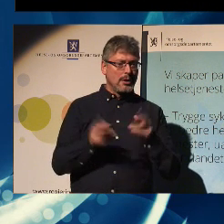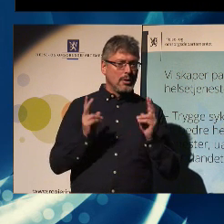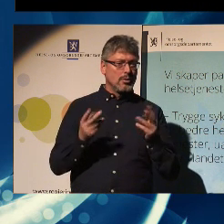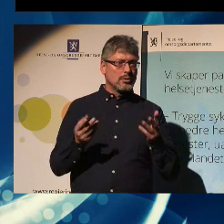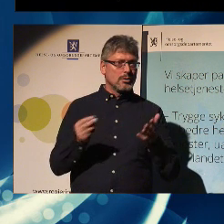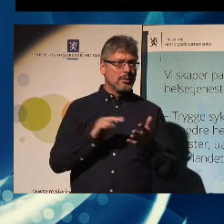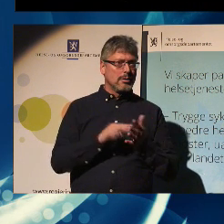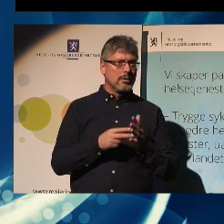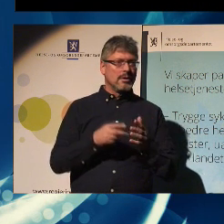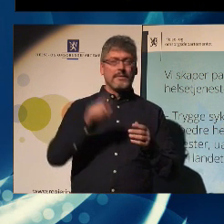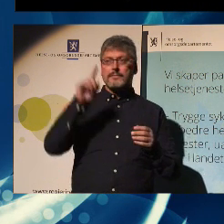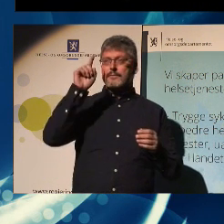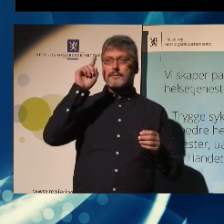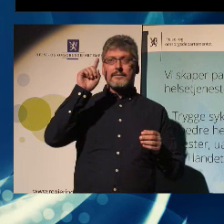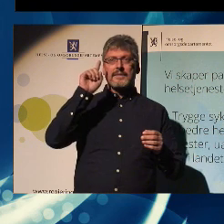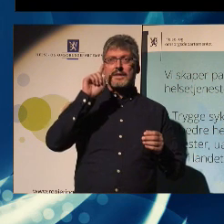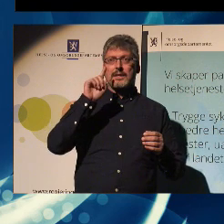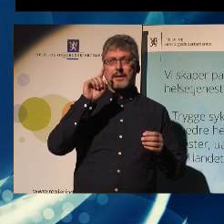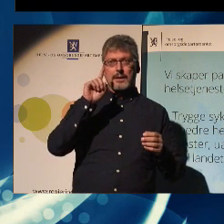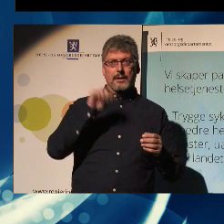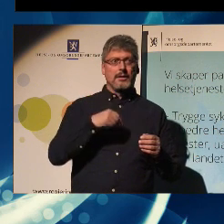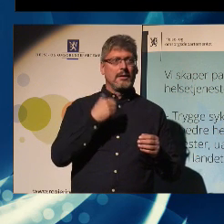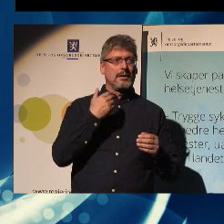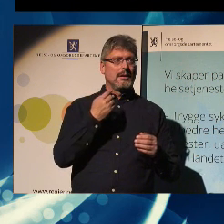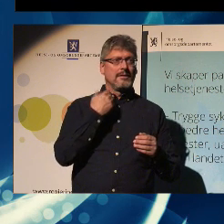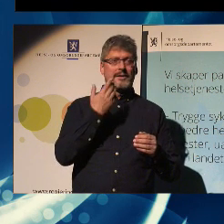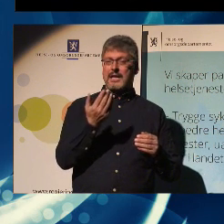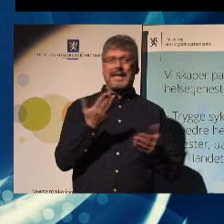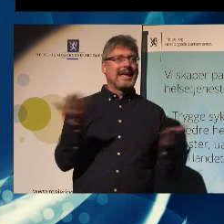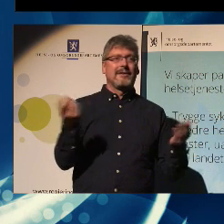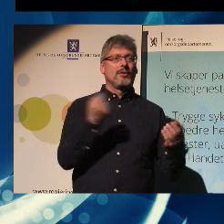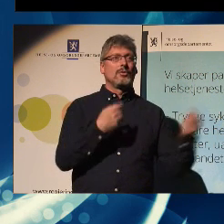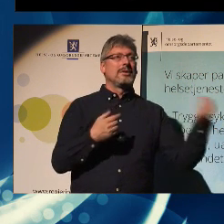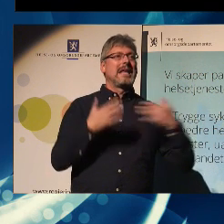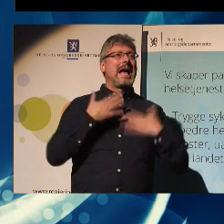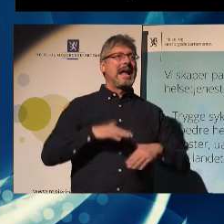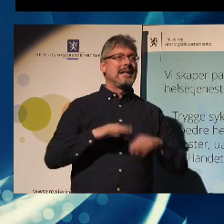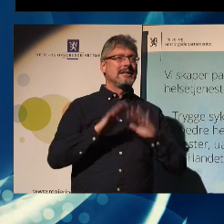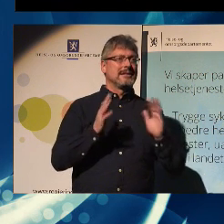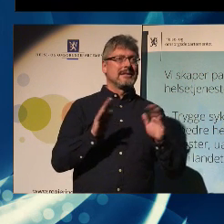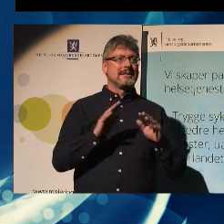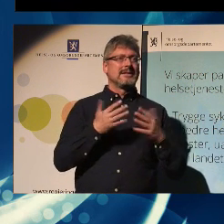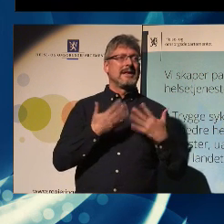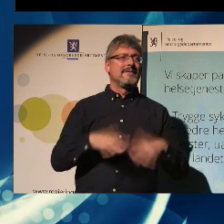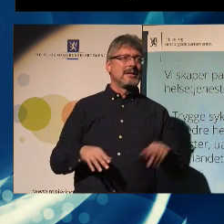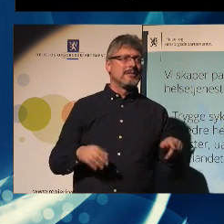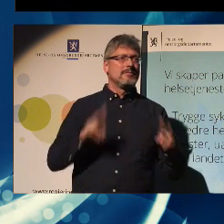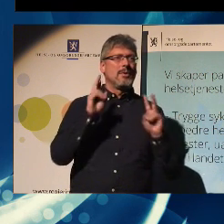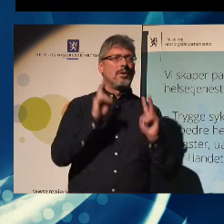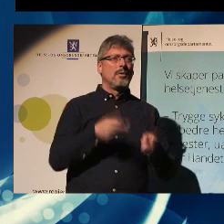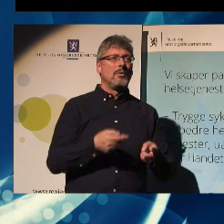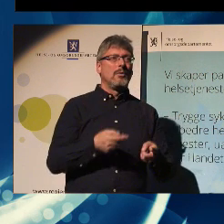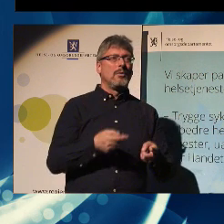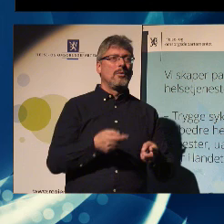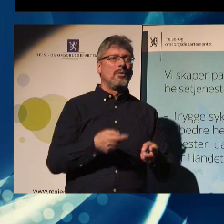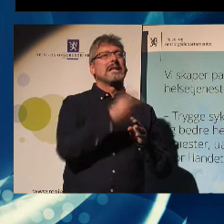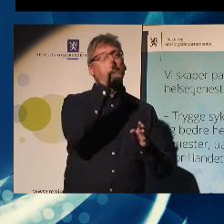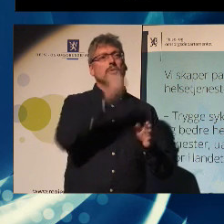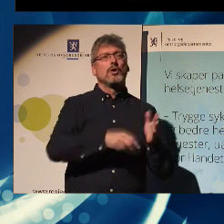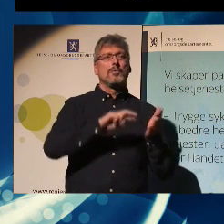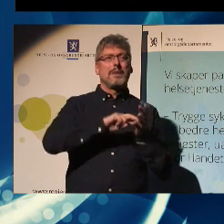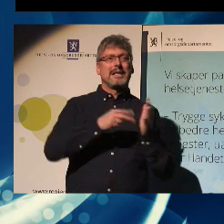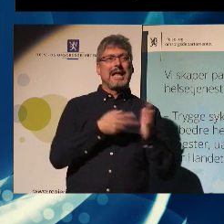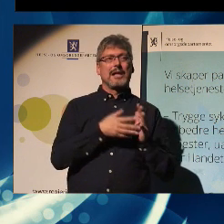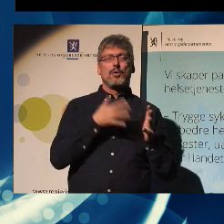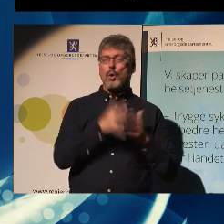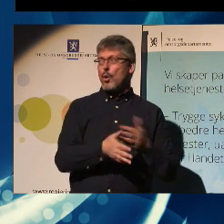Det kan ikke komme hjem noen fra helsevesenet til meg hvis jeg hele tiden er vant til å bruke en viss type teknologi. Jeg har alltid hatt en iPad